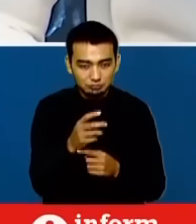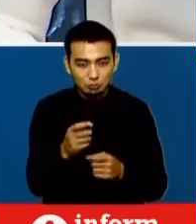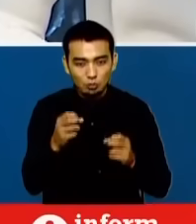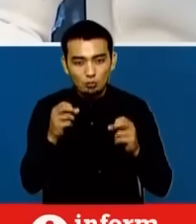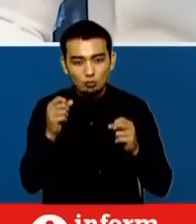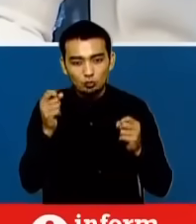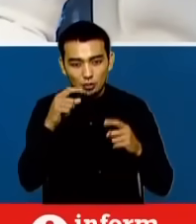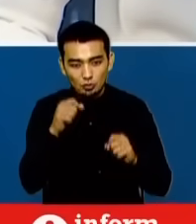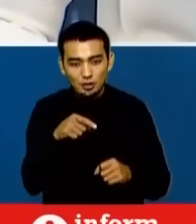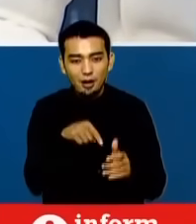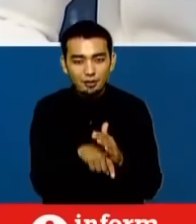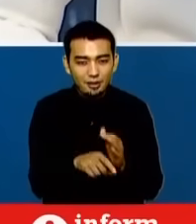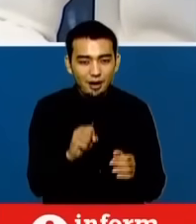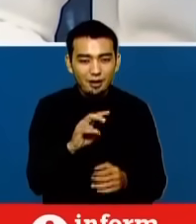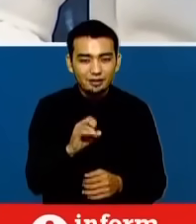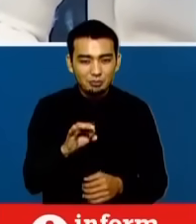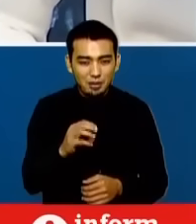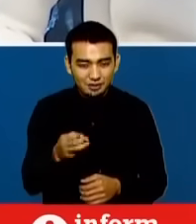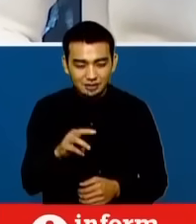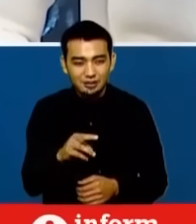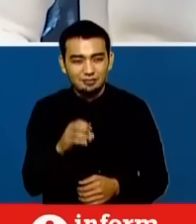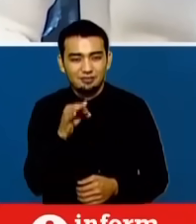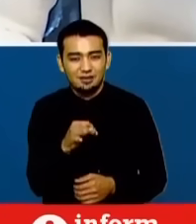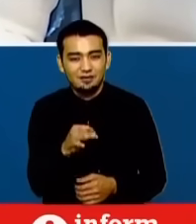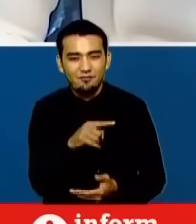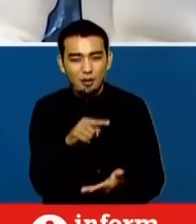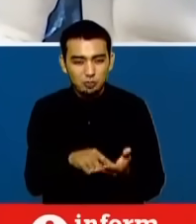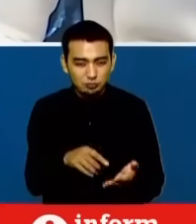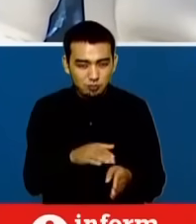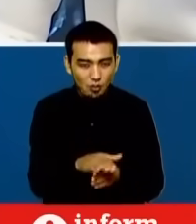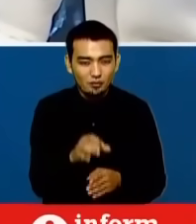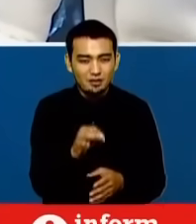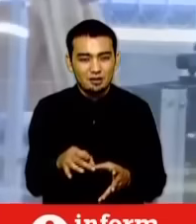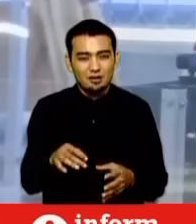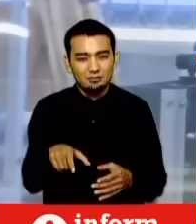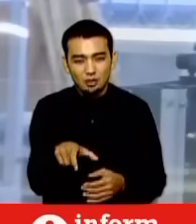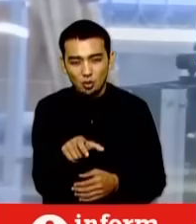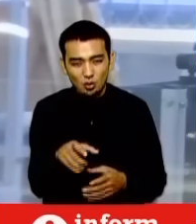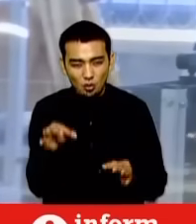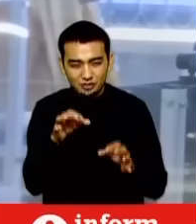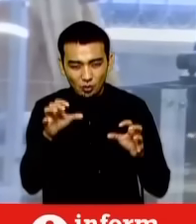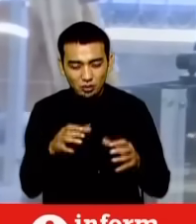Онда анимация, барлық тест сұрақтары және жол қозғалысы ережелері енгізілген.